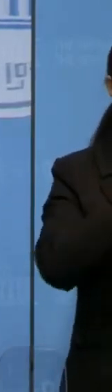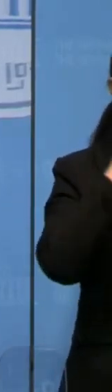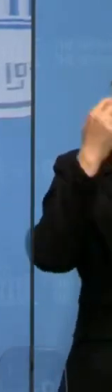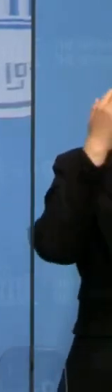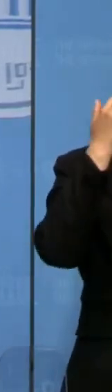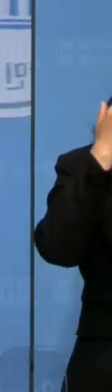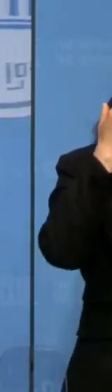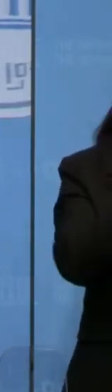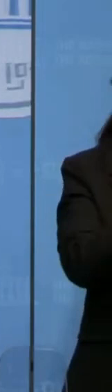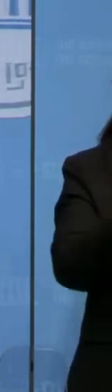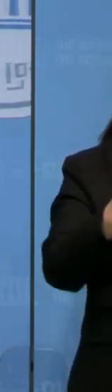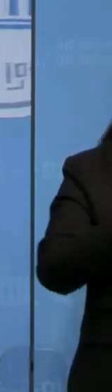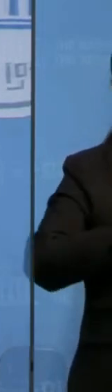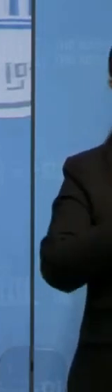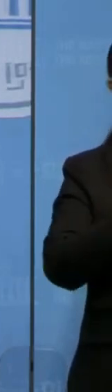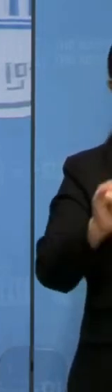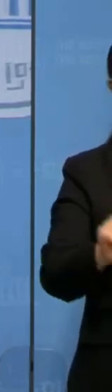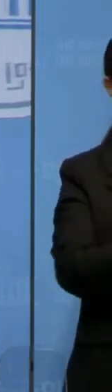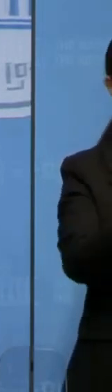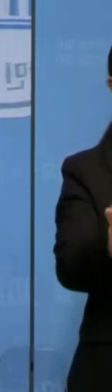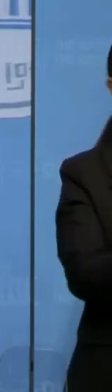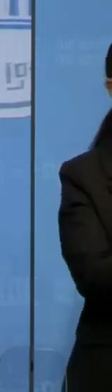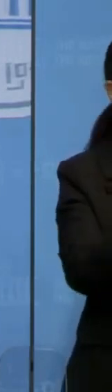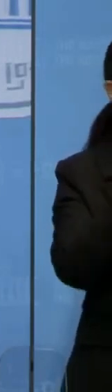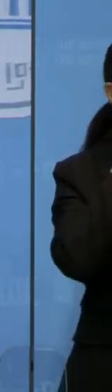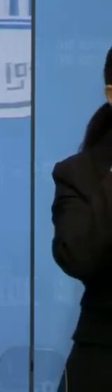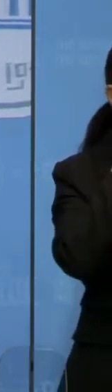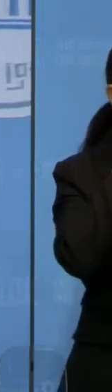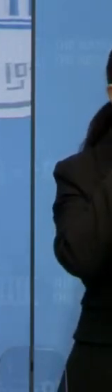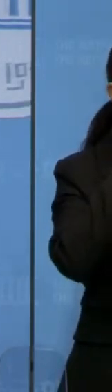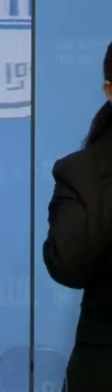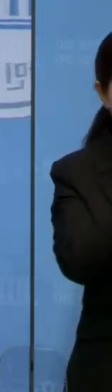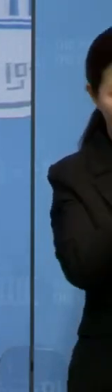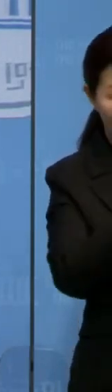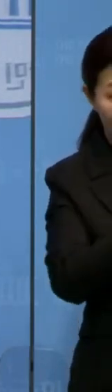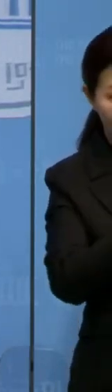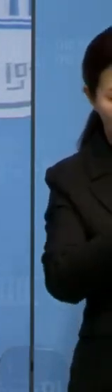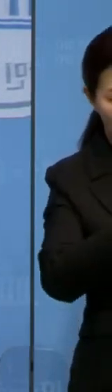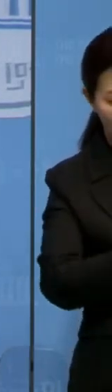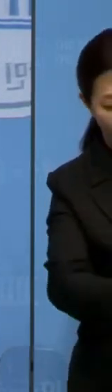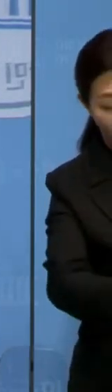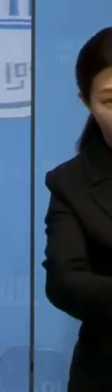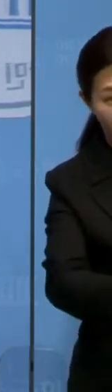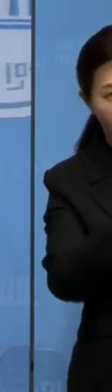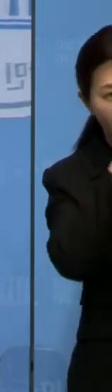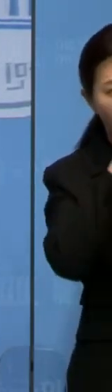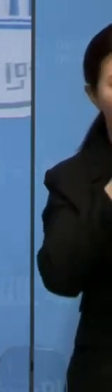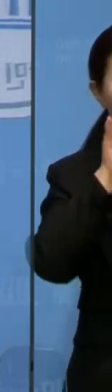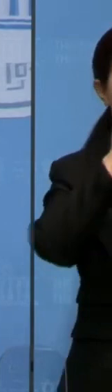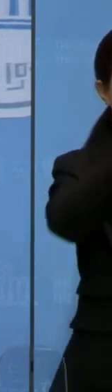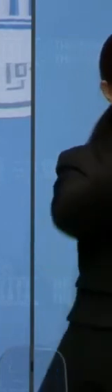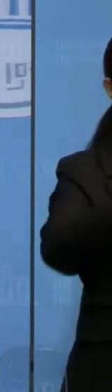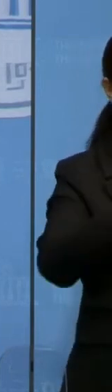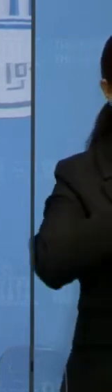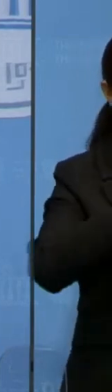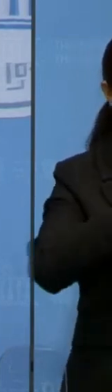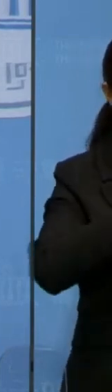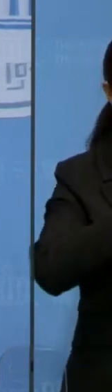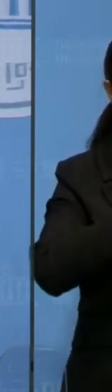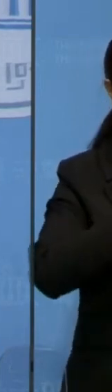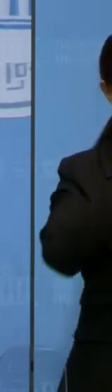못했습니다 끊어진 사다리와 불안한 미래에 절망하는 청년들과